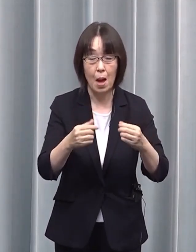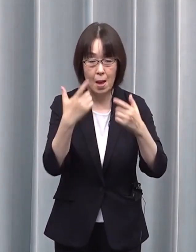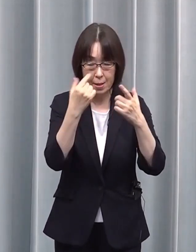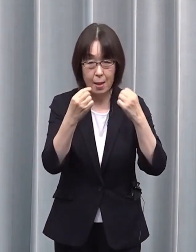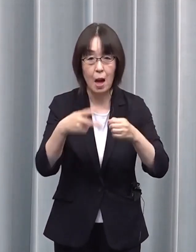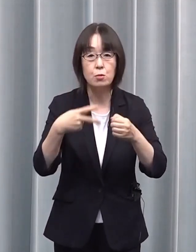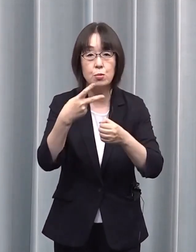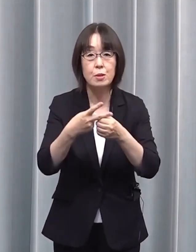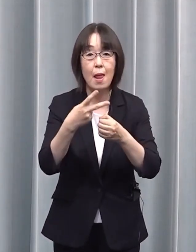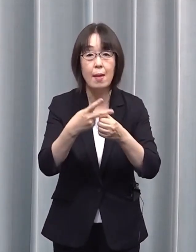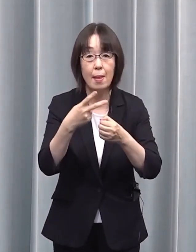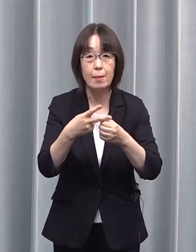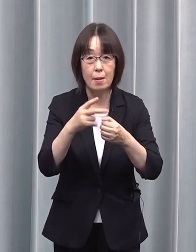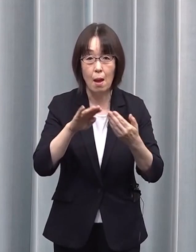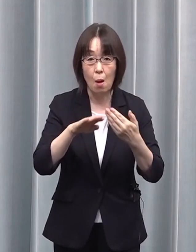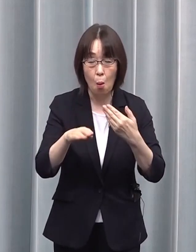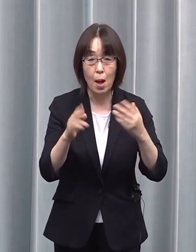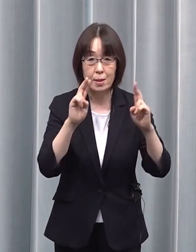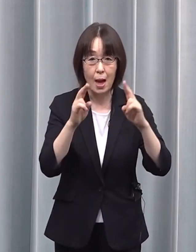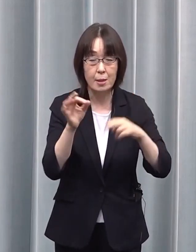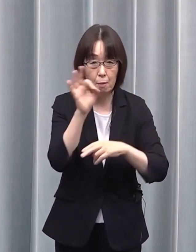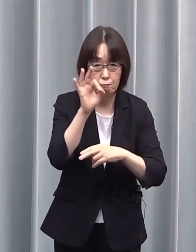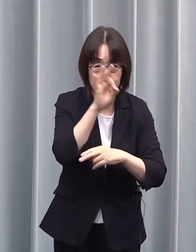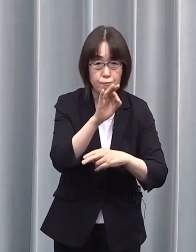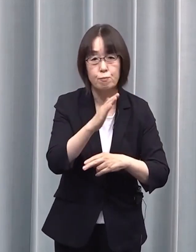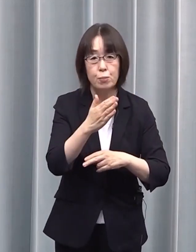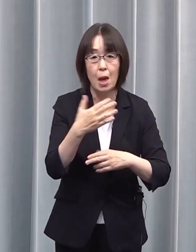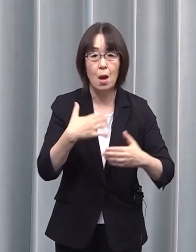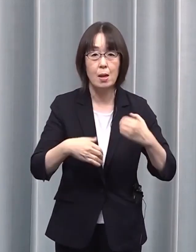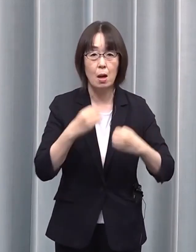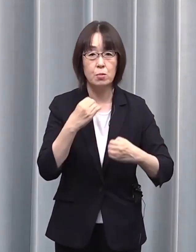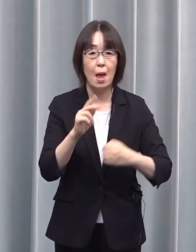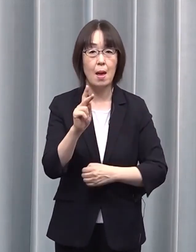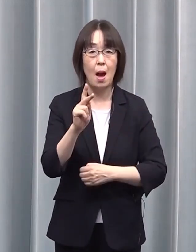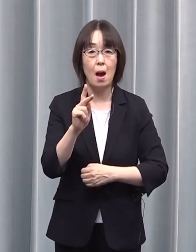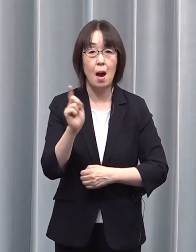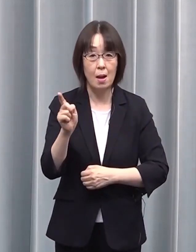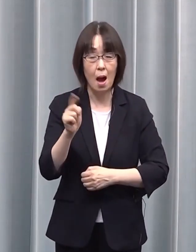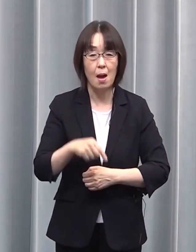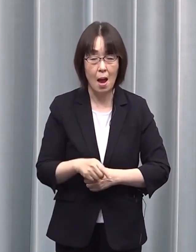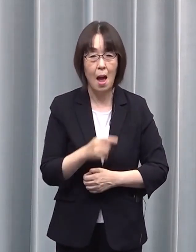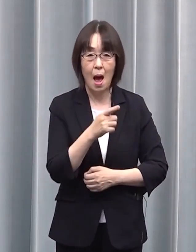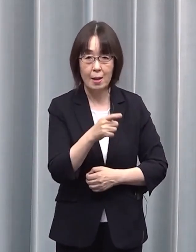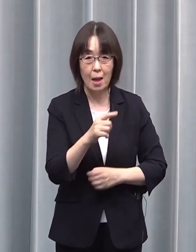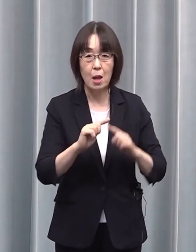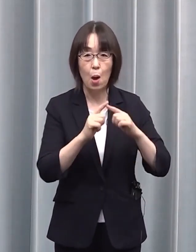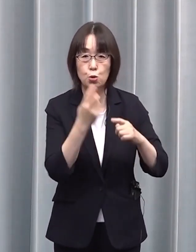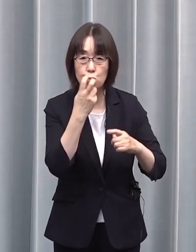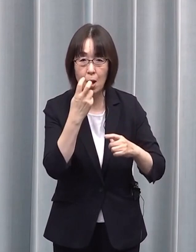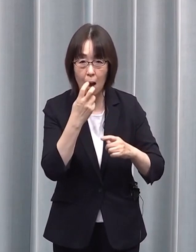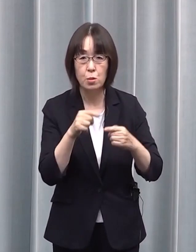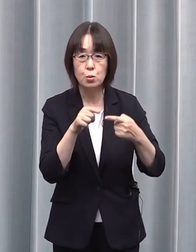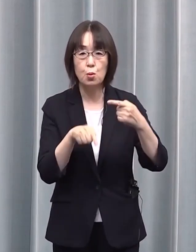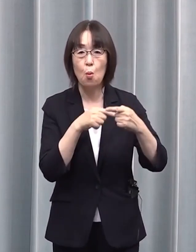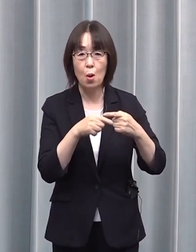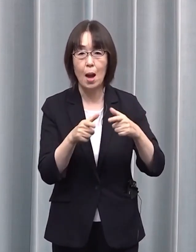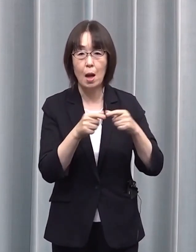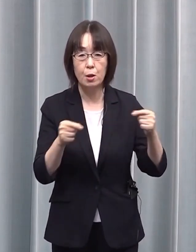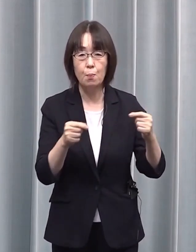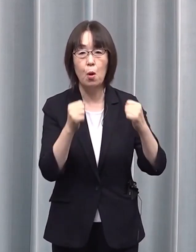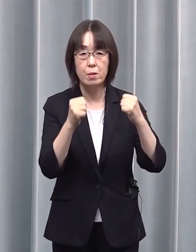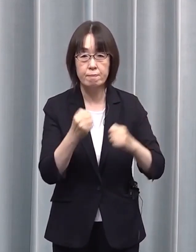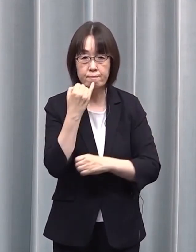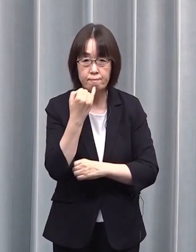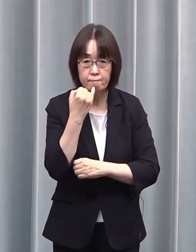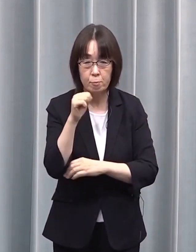職活動をしているんですけれど、大学の学生課からあなたは入管庁によって在留資格は与えられていない、せっか